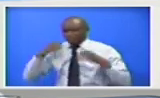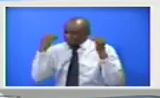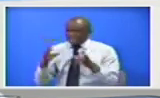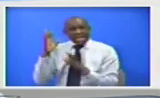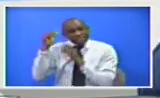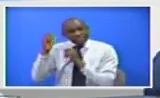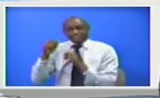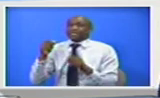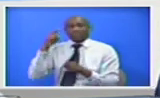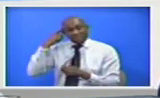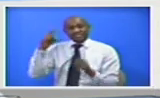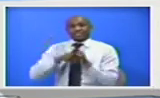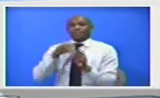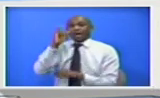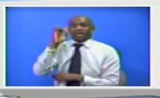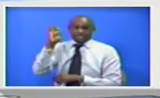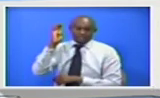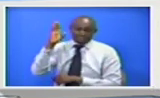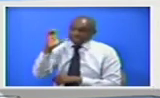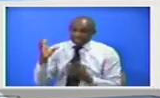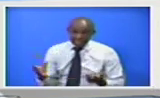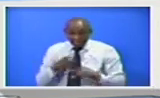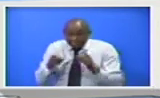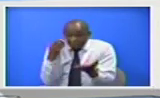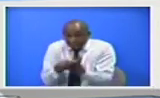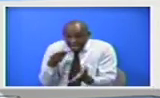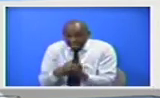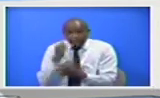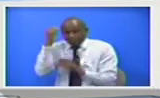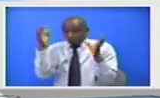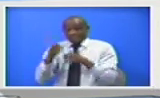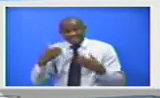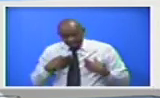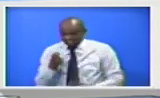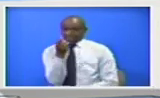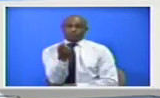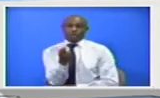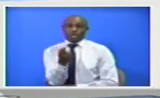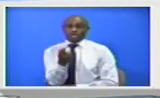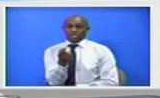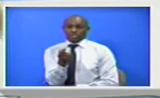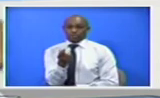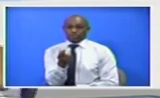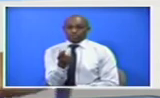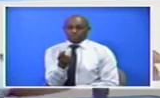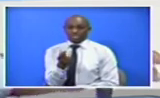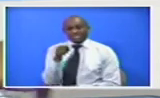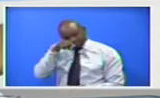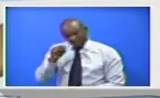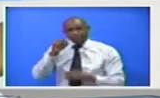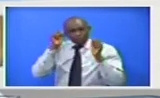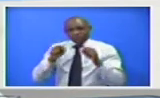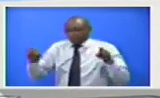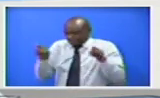kwamba wangefanya kama IBC. Lakini ile pesa ambayo walikuwa nayo ni ndogo zaidi. Kwa hivyo unakuta kwamba hawakuweza